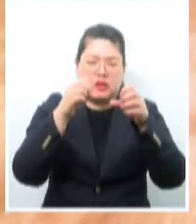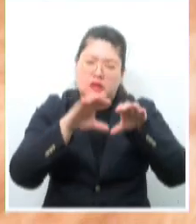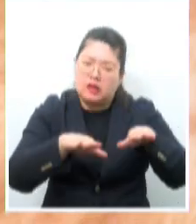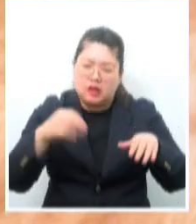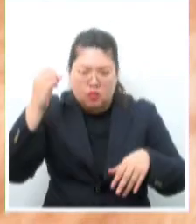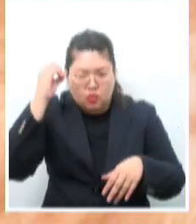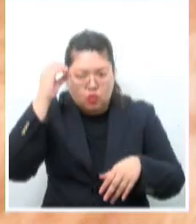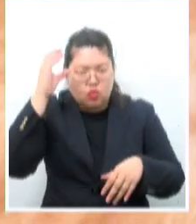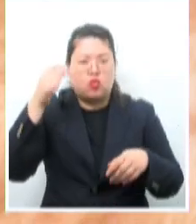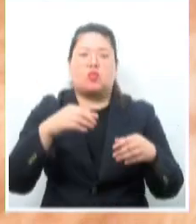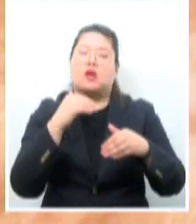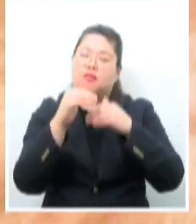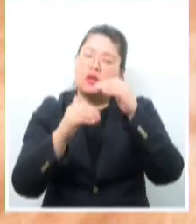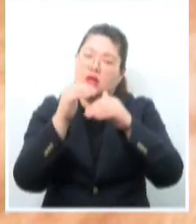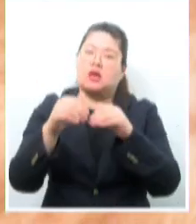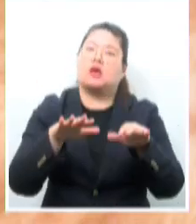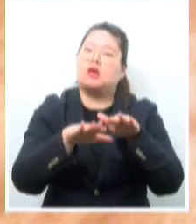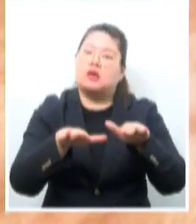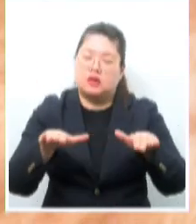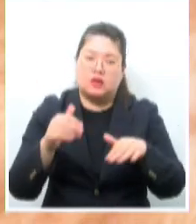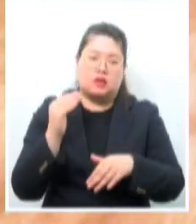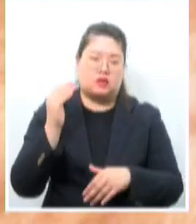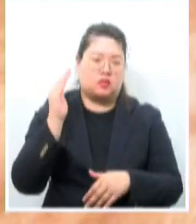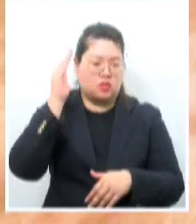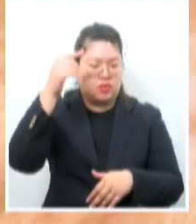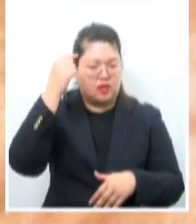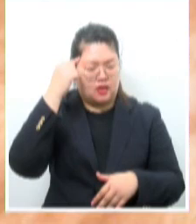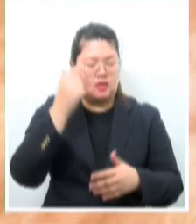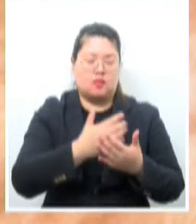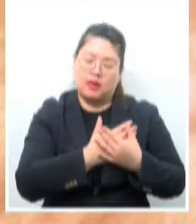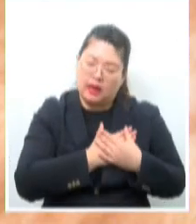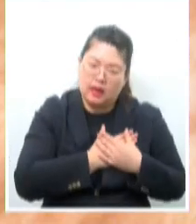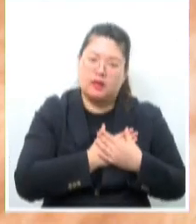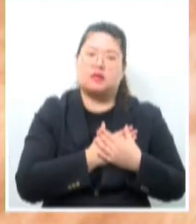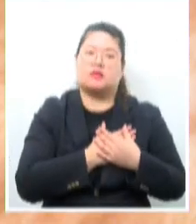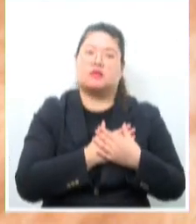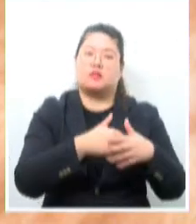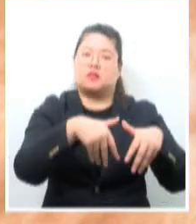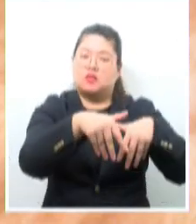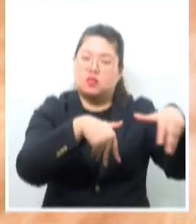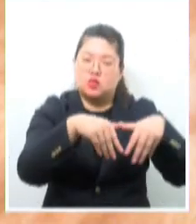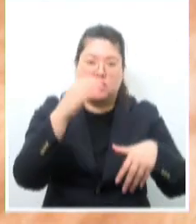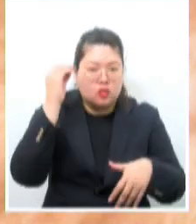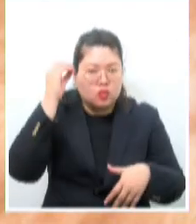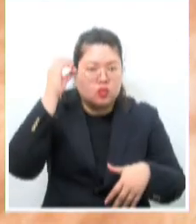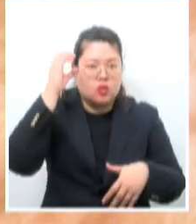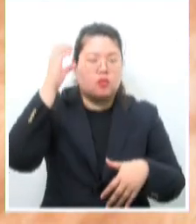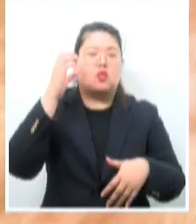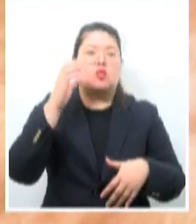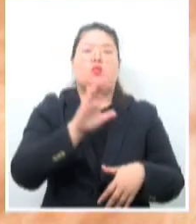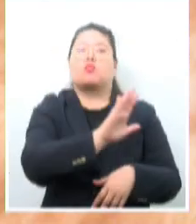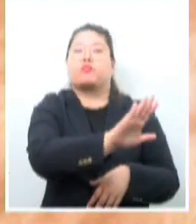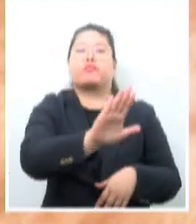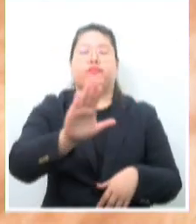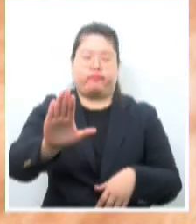แล้วก็ต่อยอดในการพัฒนาเด็กในถิ่นทุรกันดารนะคะปลูกฝังให้เด็กมีทั้งความรักแล้วก็ห่วงแหนในภูมิปัญญาท้องถิ่นด้วย